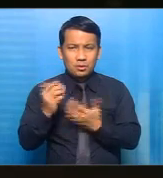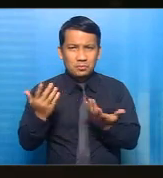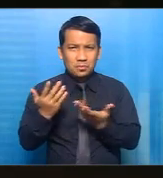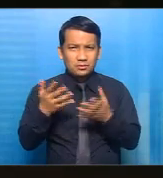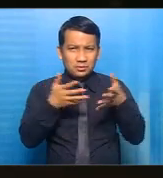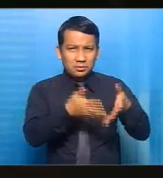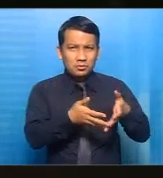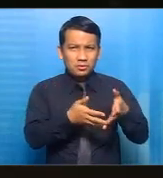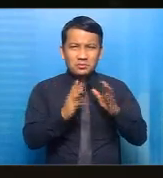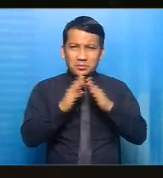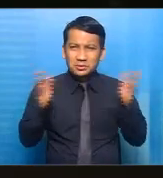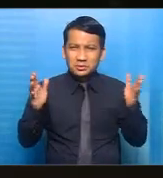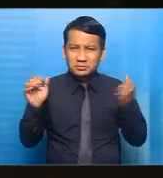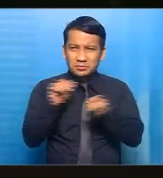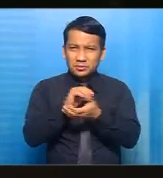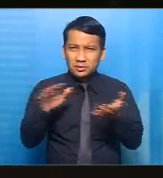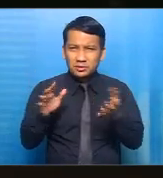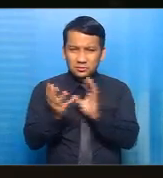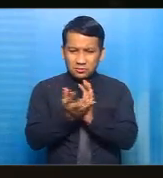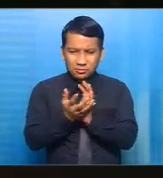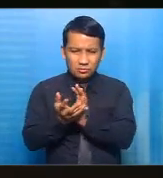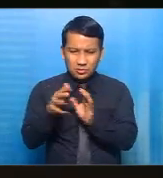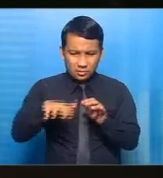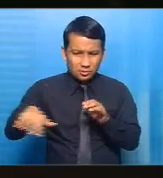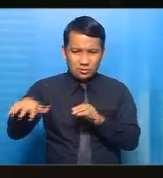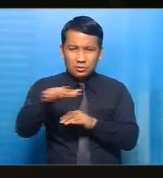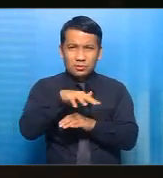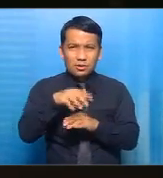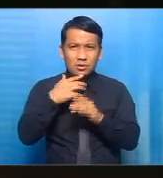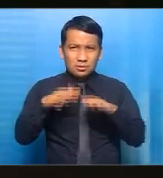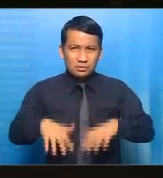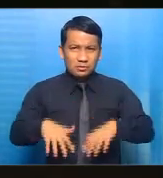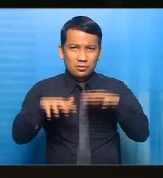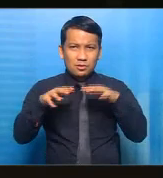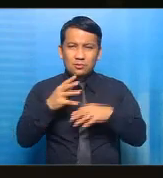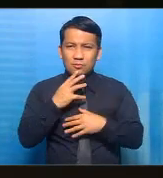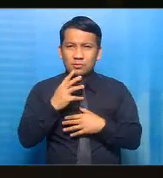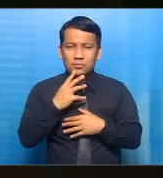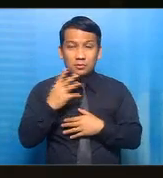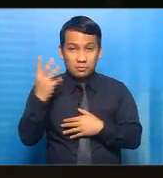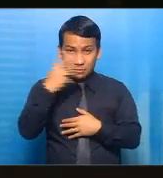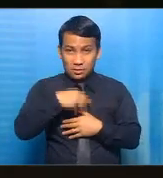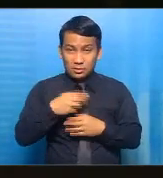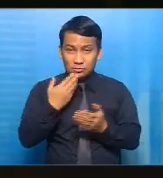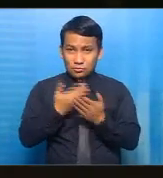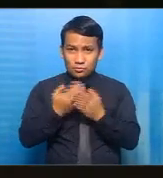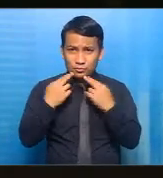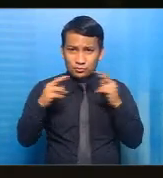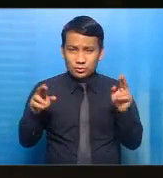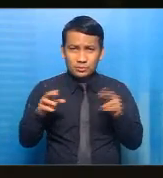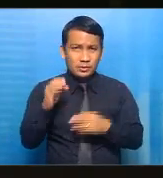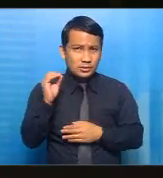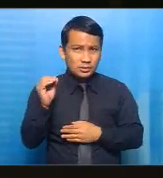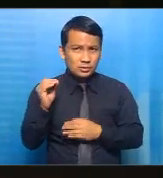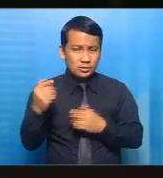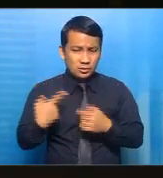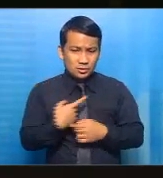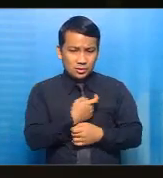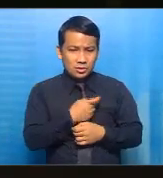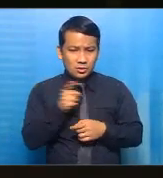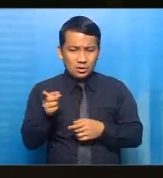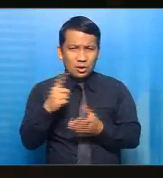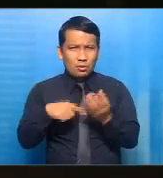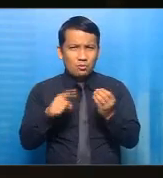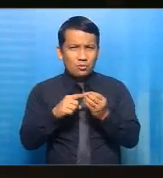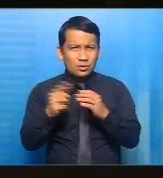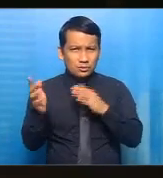matinding pinsala, lalo na sa mga komunidad sa paligid ng mga umapaw na ilog. Magandang balita naman dahil zero casualty ang lalawigan